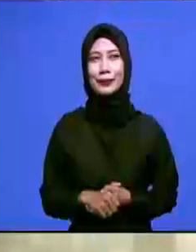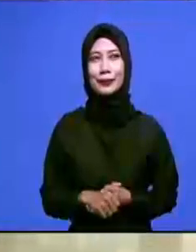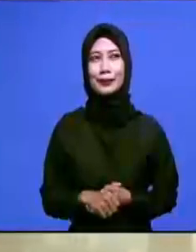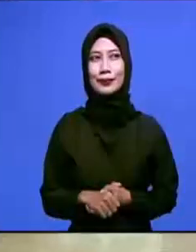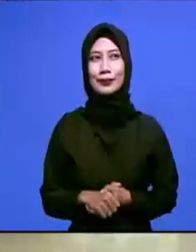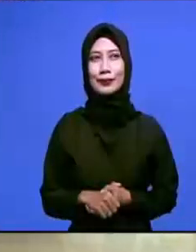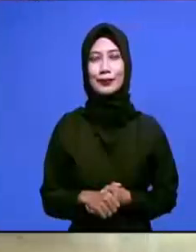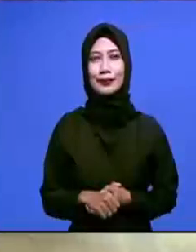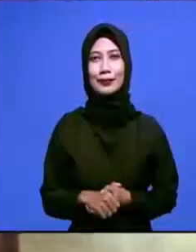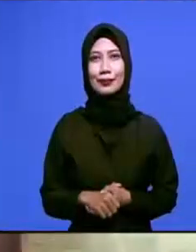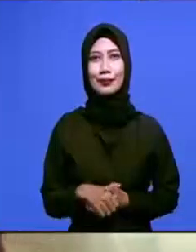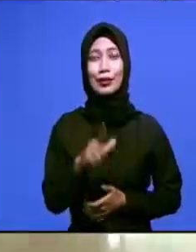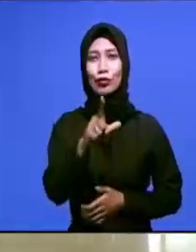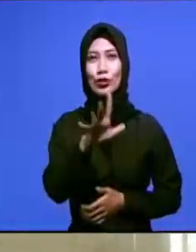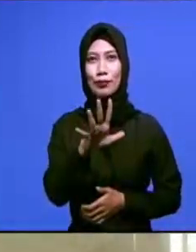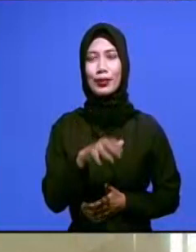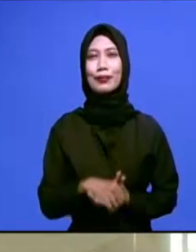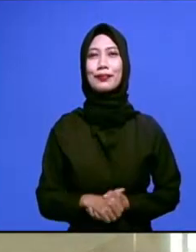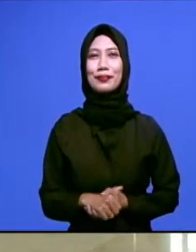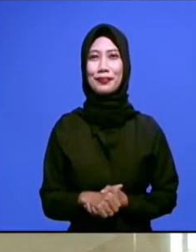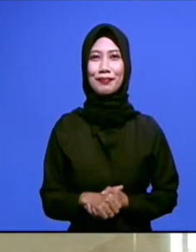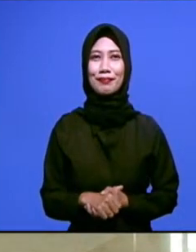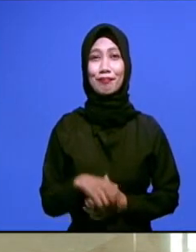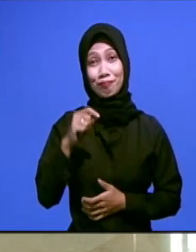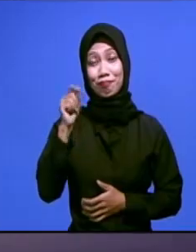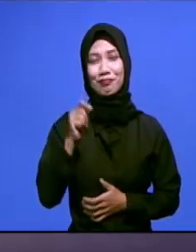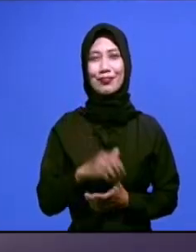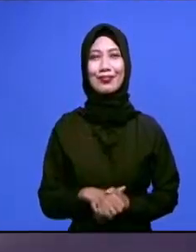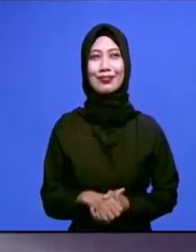Ya, 75.